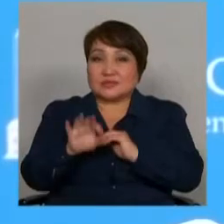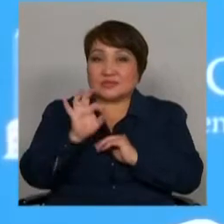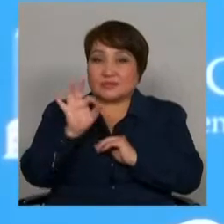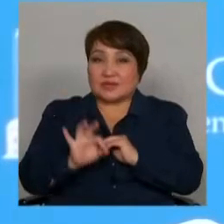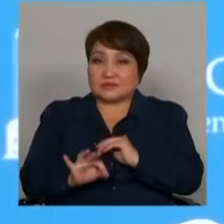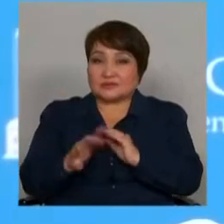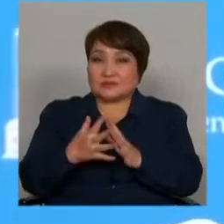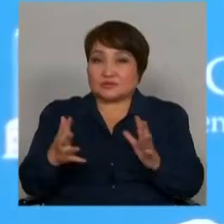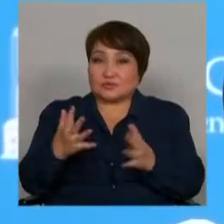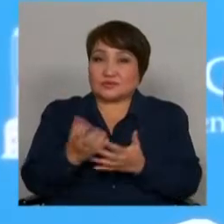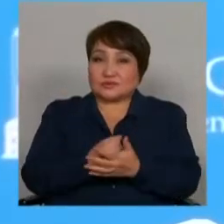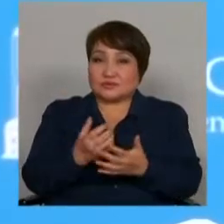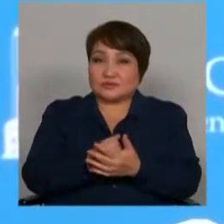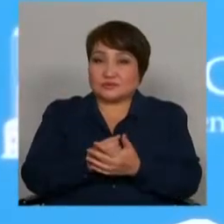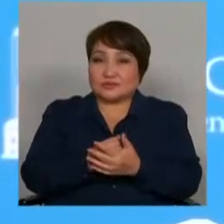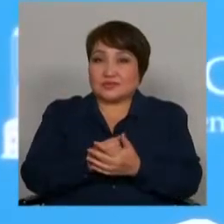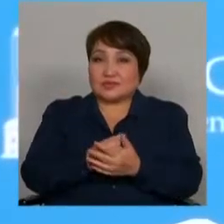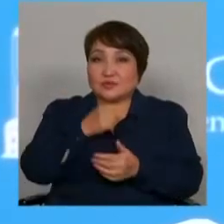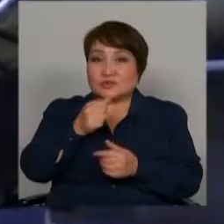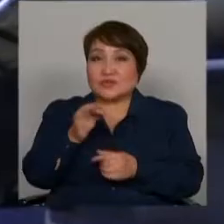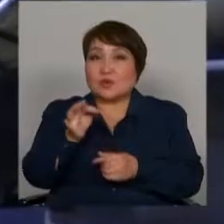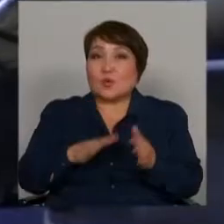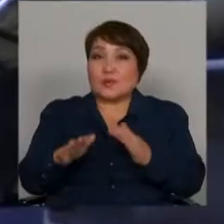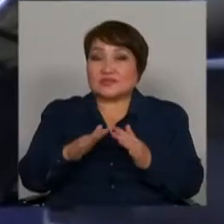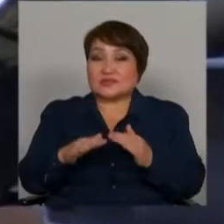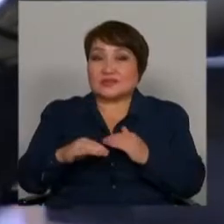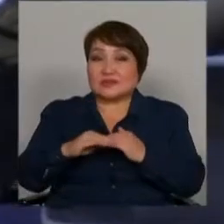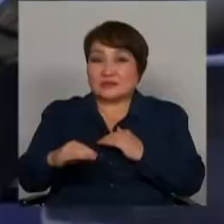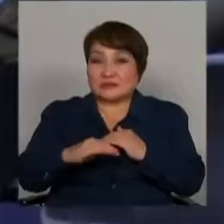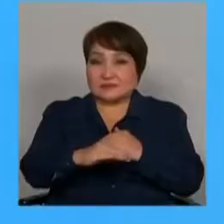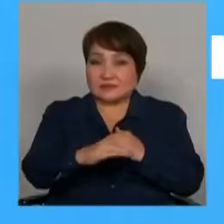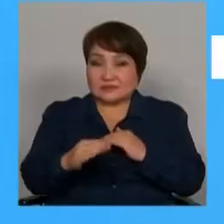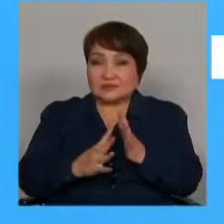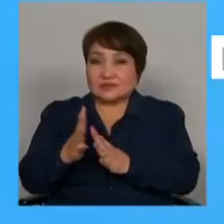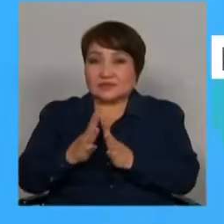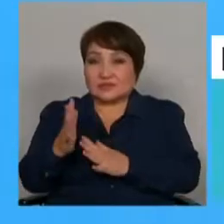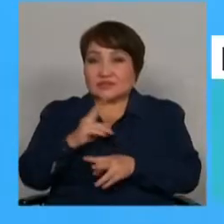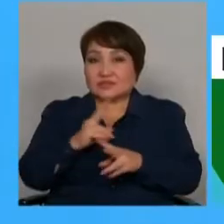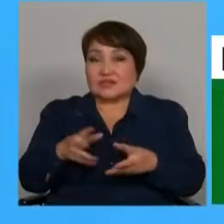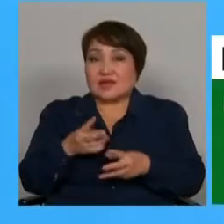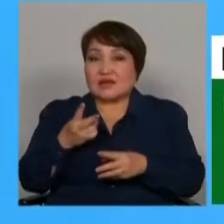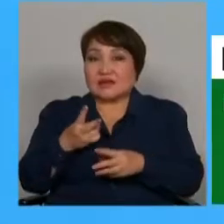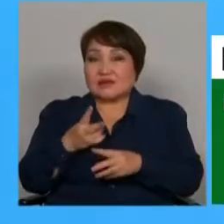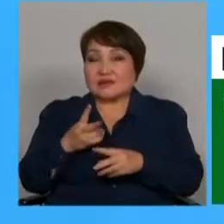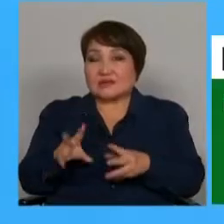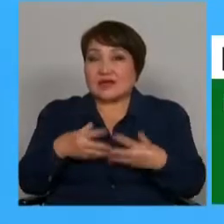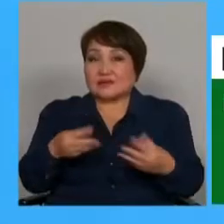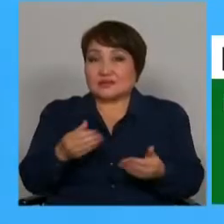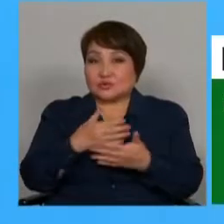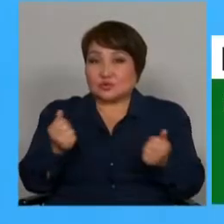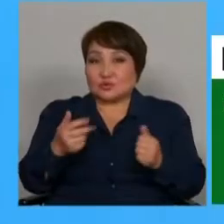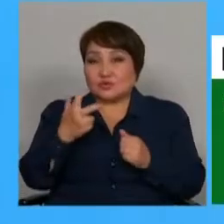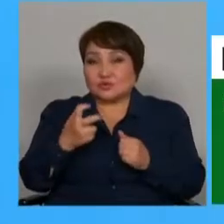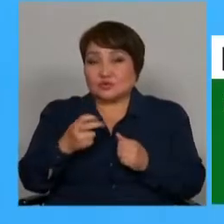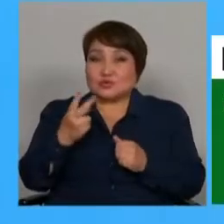Қостанай облысында өрт егіс алқаптарында ешқандай әсерін жасаған жоқ. Болса бір 300-200 гектар болған шығар,